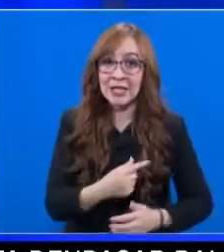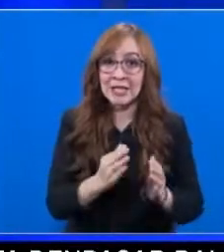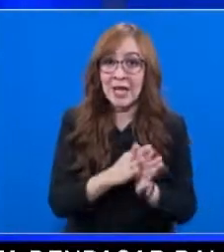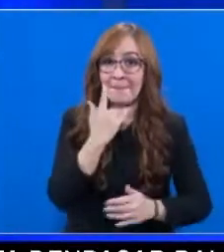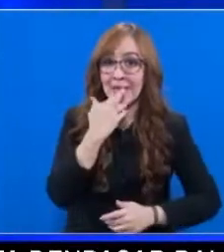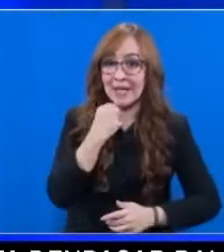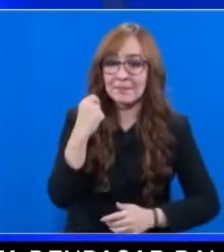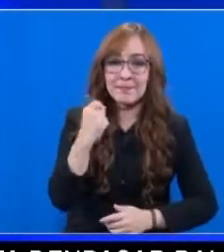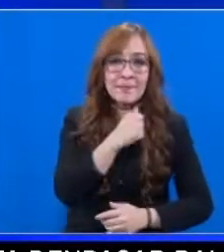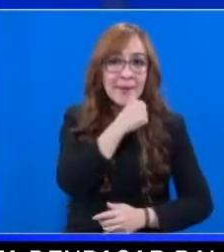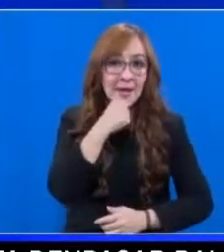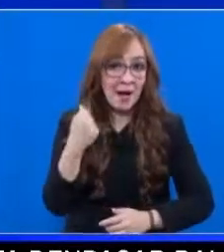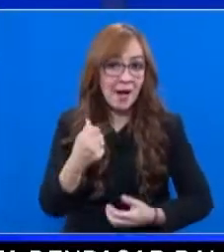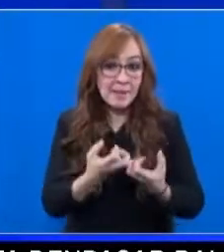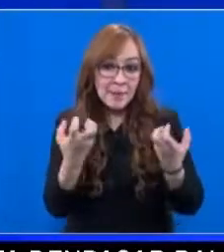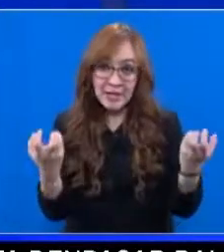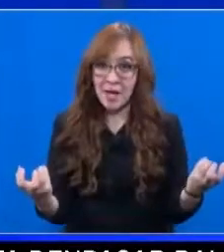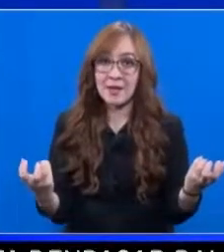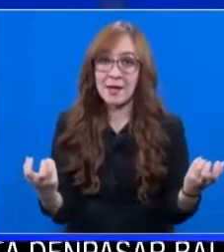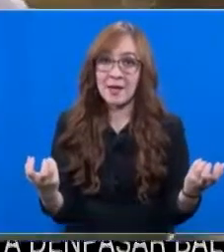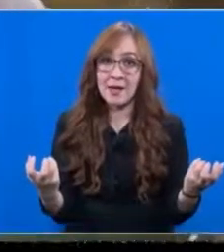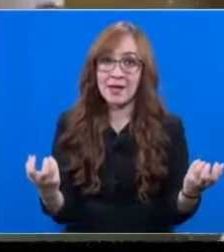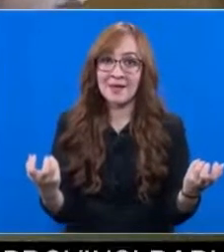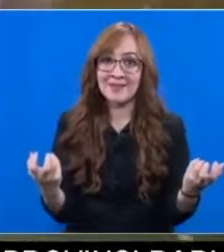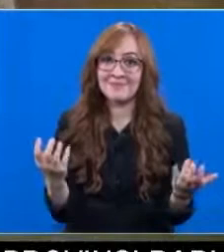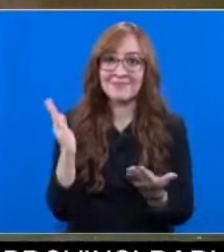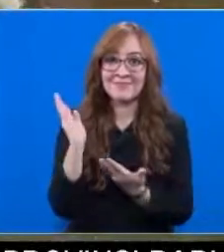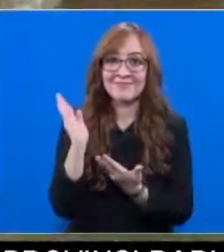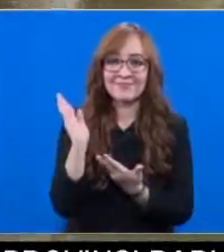adakah perbedaan kandungan gizi dari setiap jenis beras?